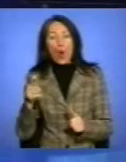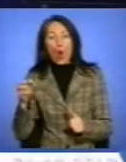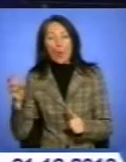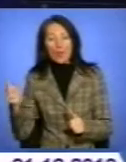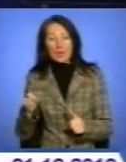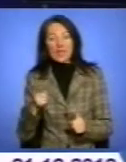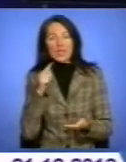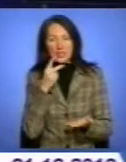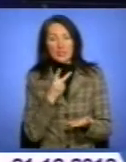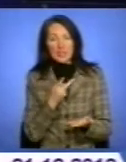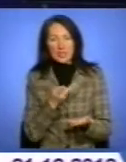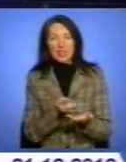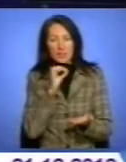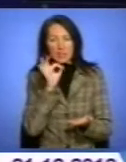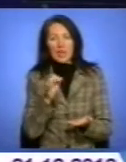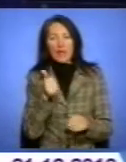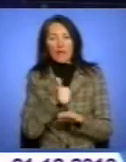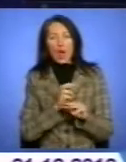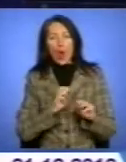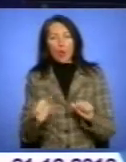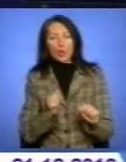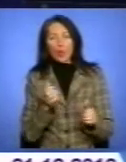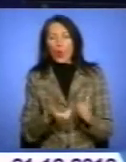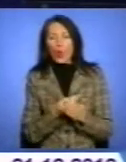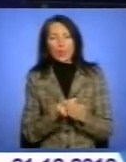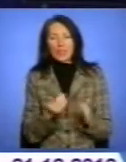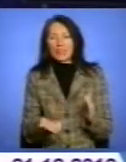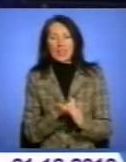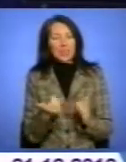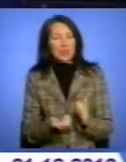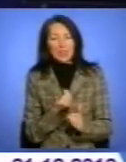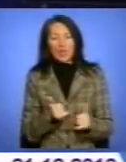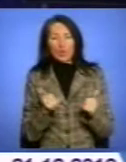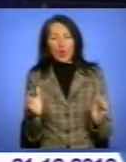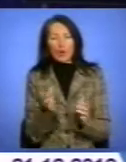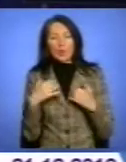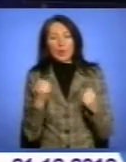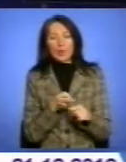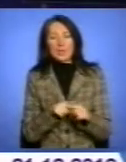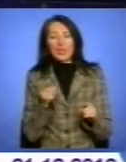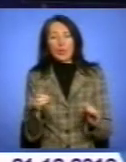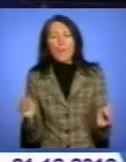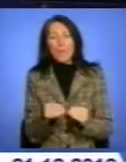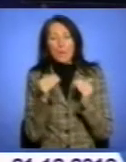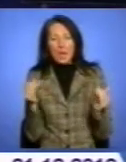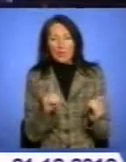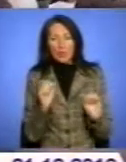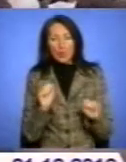коштів недостатньо для системи охорони здоров'я. Але наразі це той максимум, що може виділити держава в нинішніх